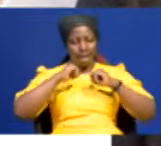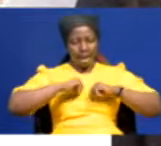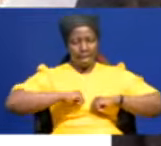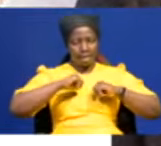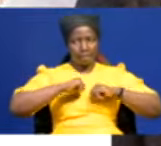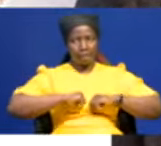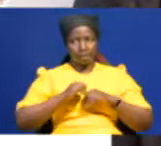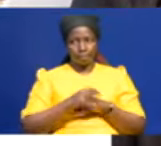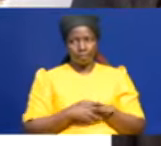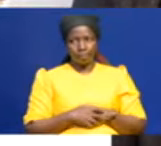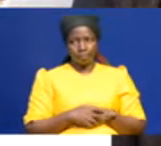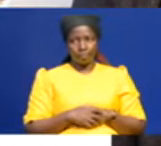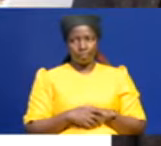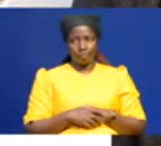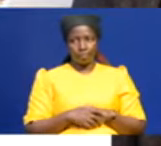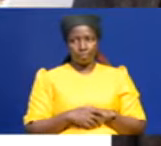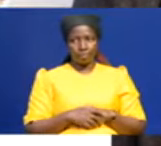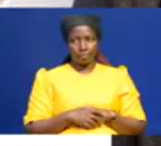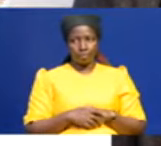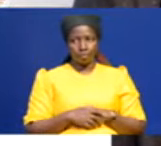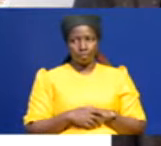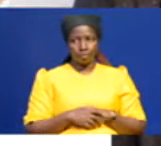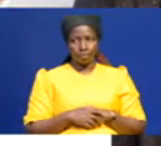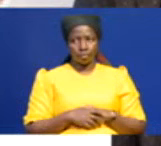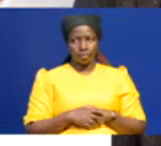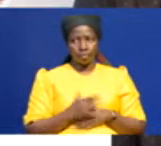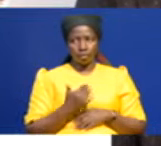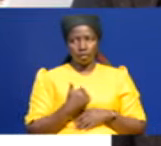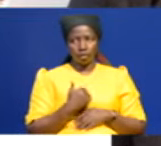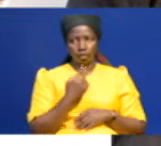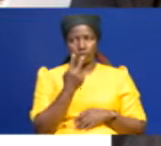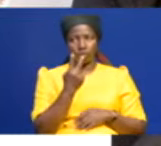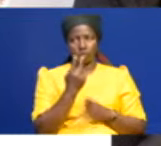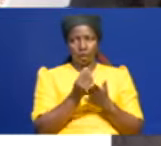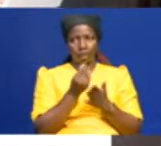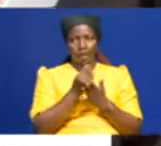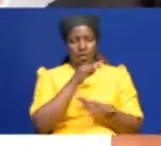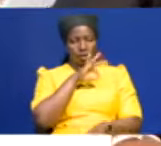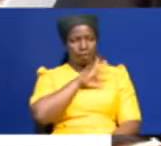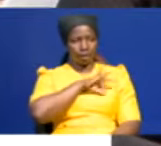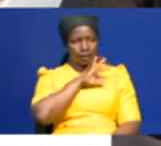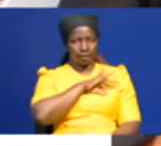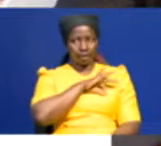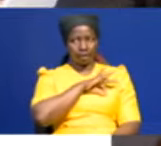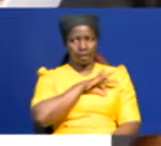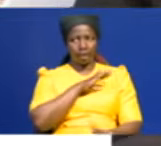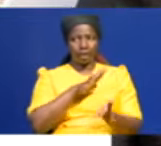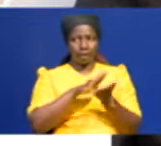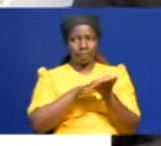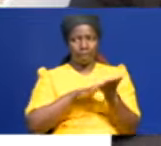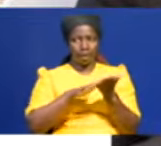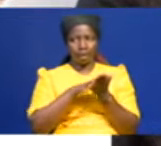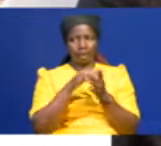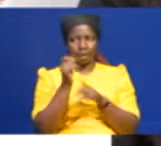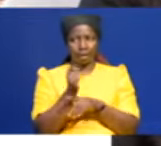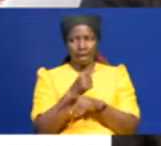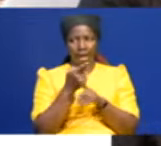The addendum carries two financial benefits: a basic salary